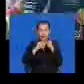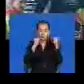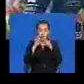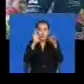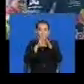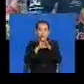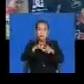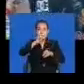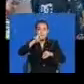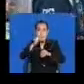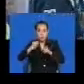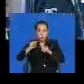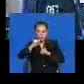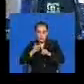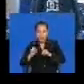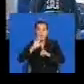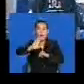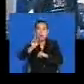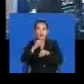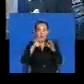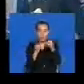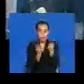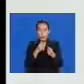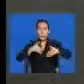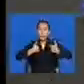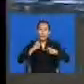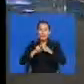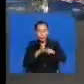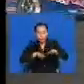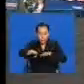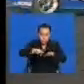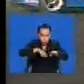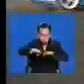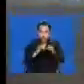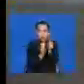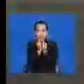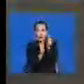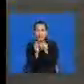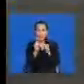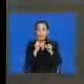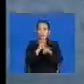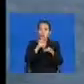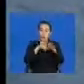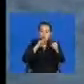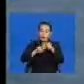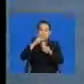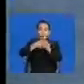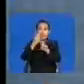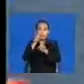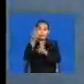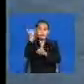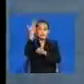Mazda RX-7 สุดโหดที่มาร่วมสร้างความสนุกสนานหวาดเสียวกับการแข่งขันเมื่อวันที่7ถึง8พฤศจิกายนที่ผ่านม